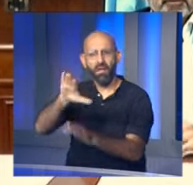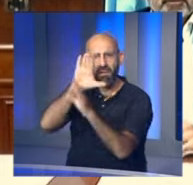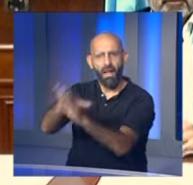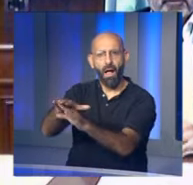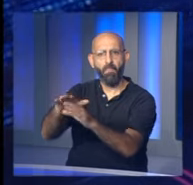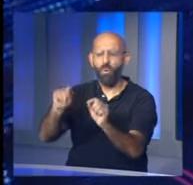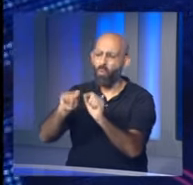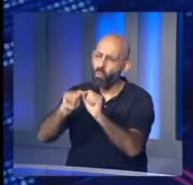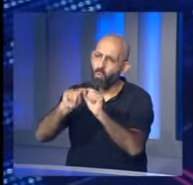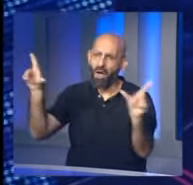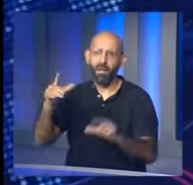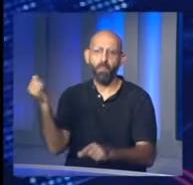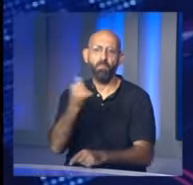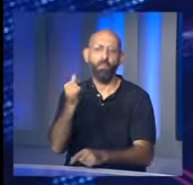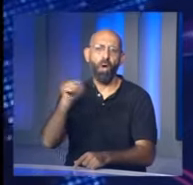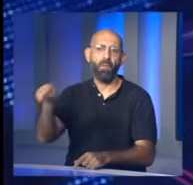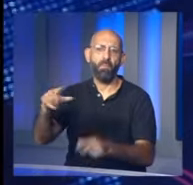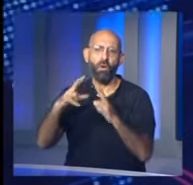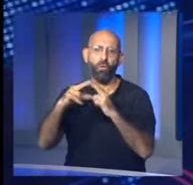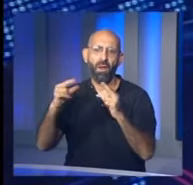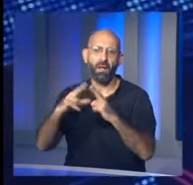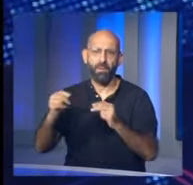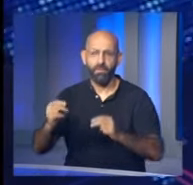بموجب القانون الانساني